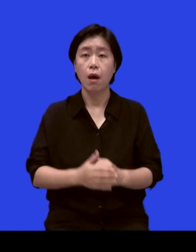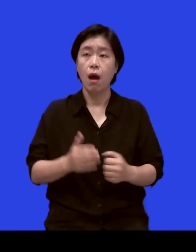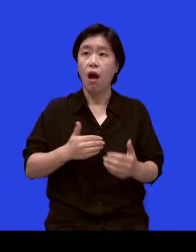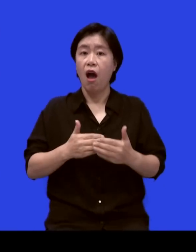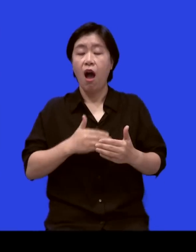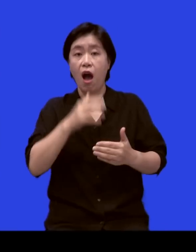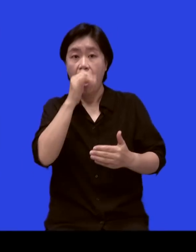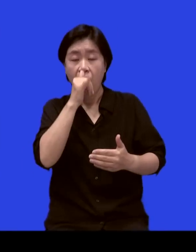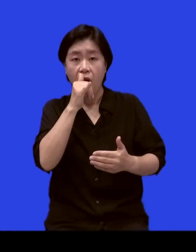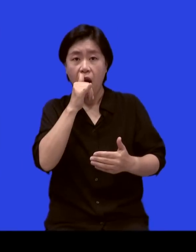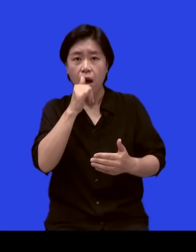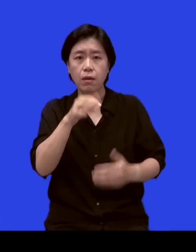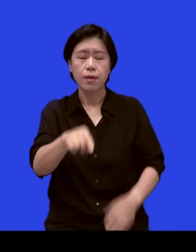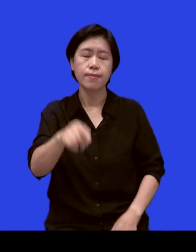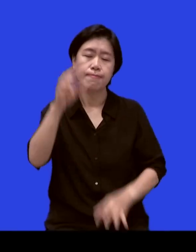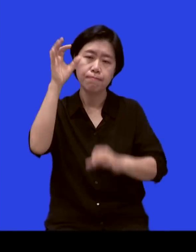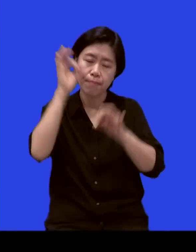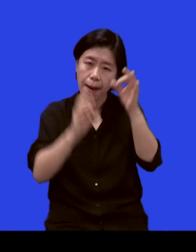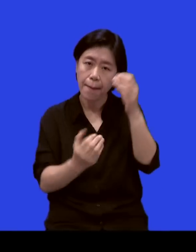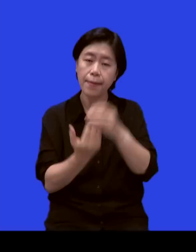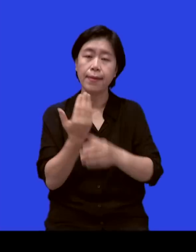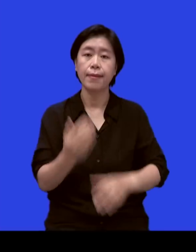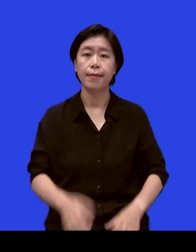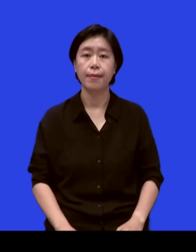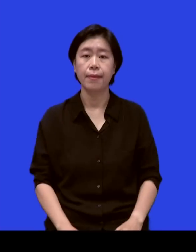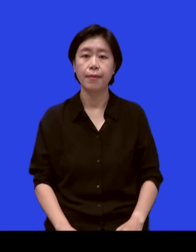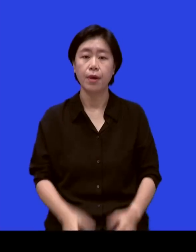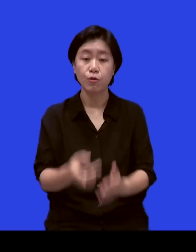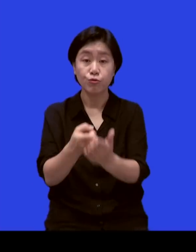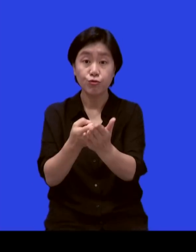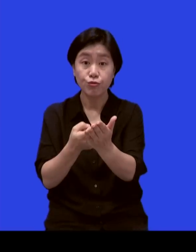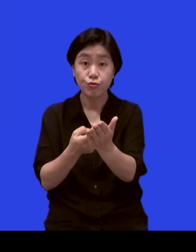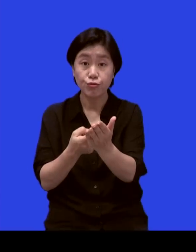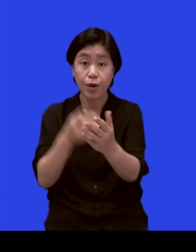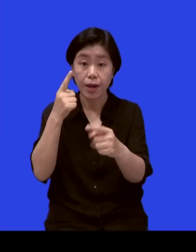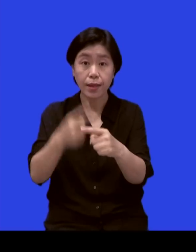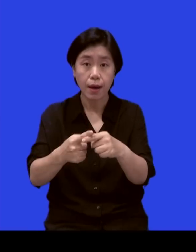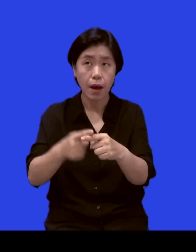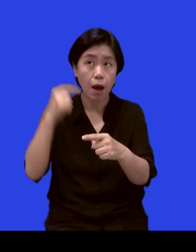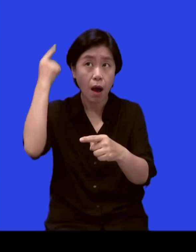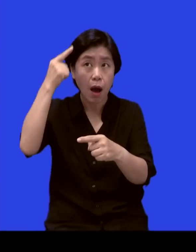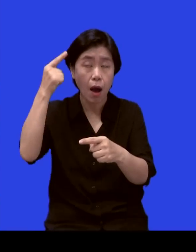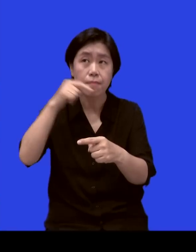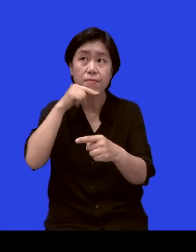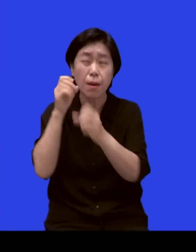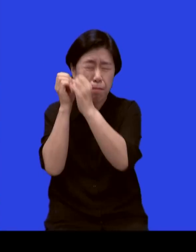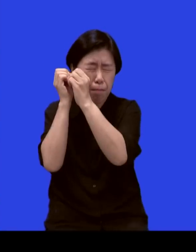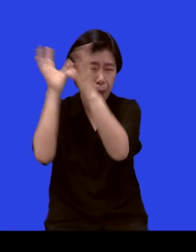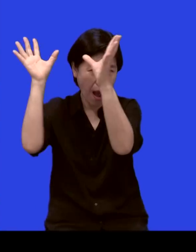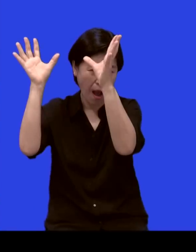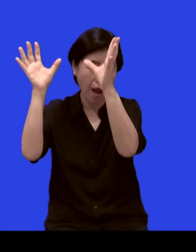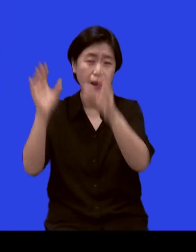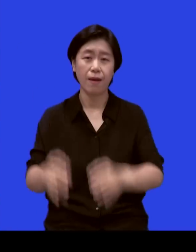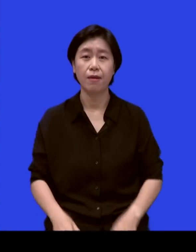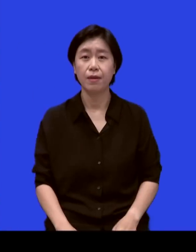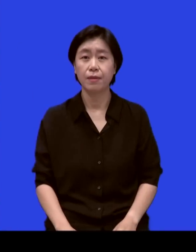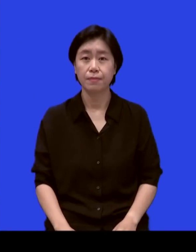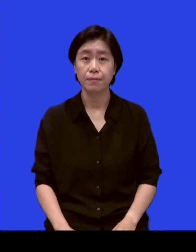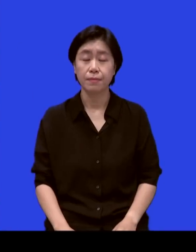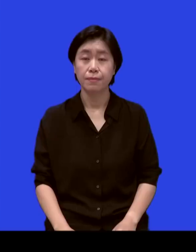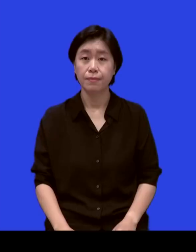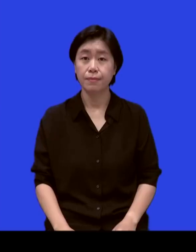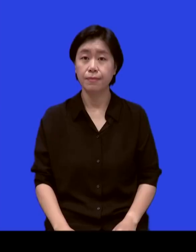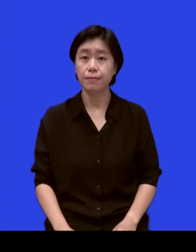결국에는 사고가 난 거죠. 근데 이제 수술을 하면서 그게 터진 거예요. 그거 이제 이 과정에서. 그러니까